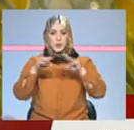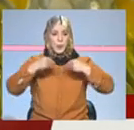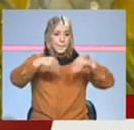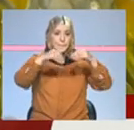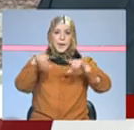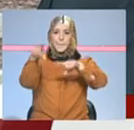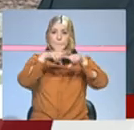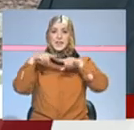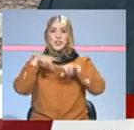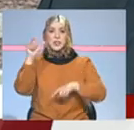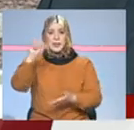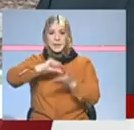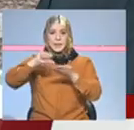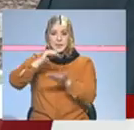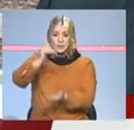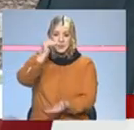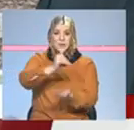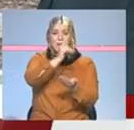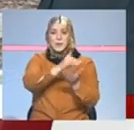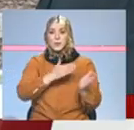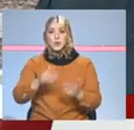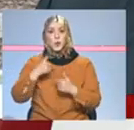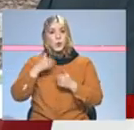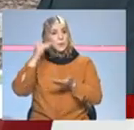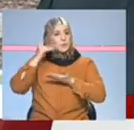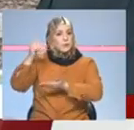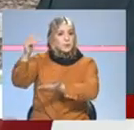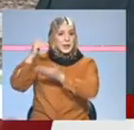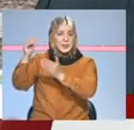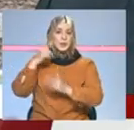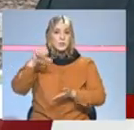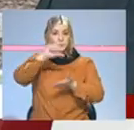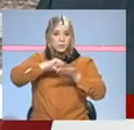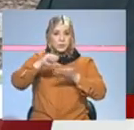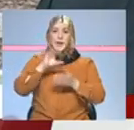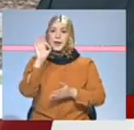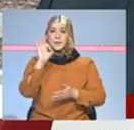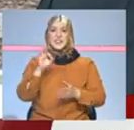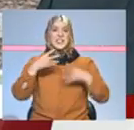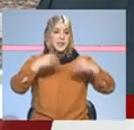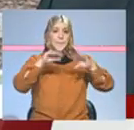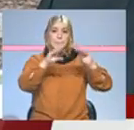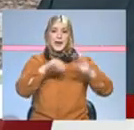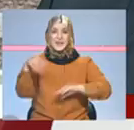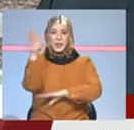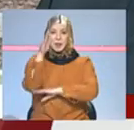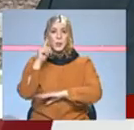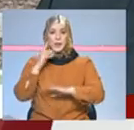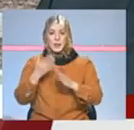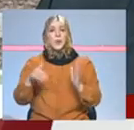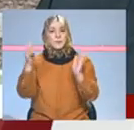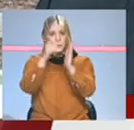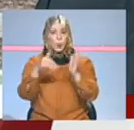الزيت المعلب. كنا نوجه ونصدر زيت الزيتون لخمسين سوق، السنة فما زيادة ب 13 سوق